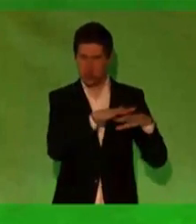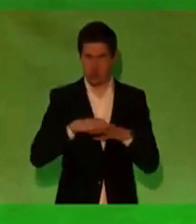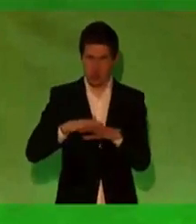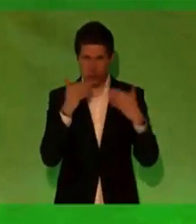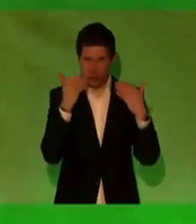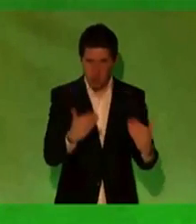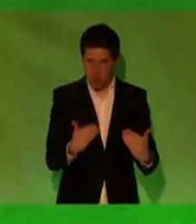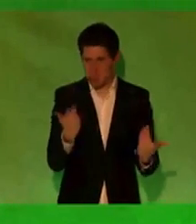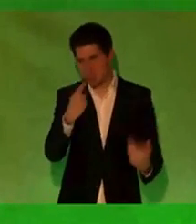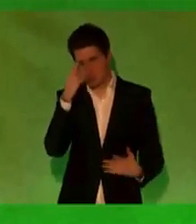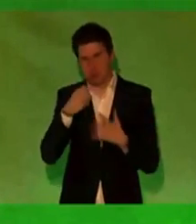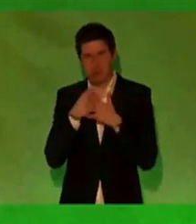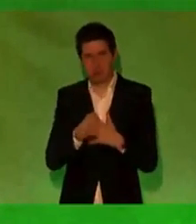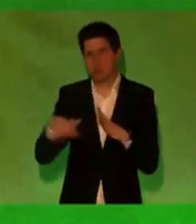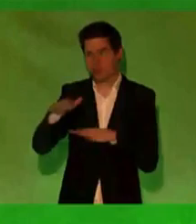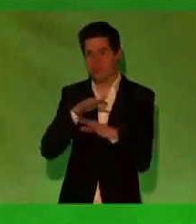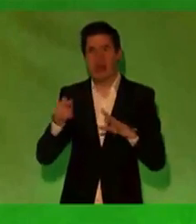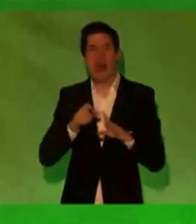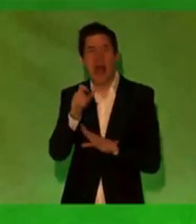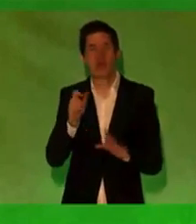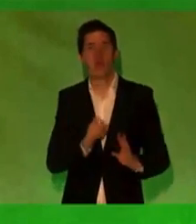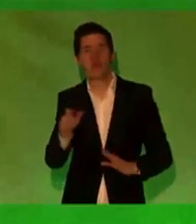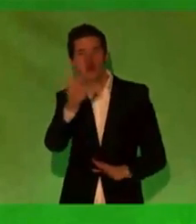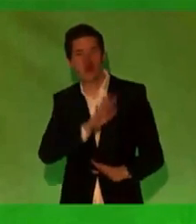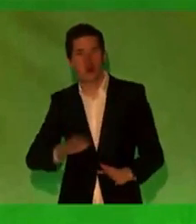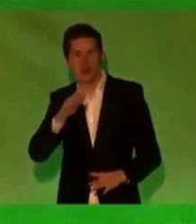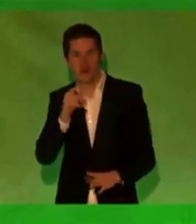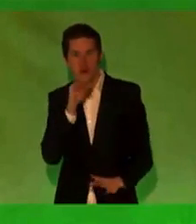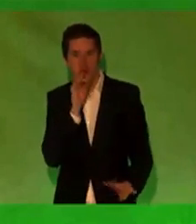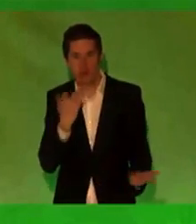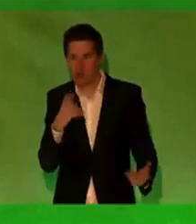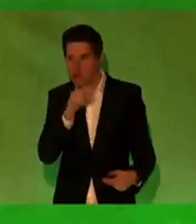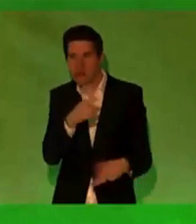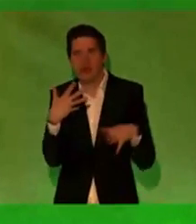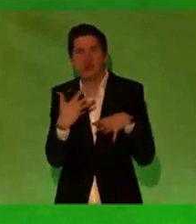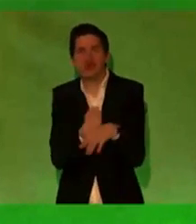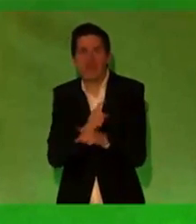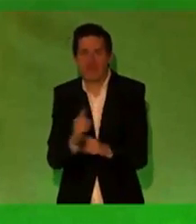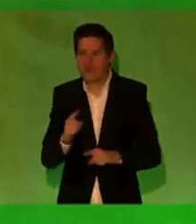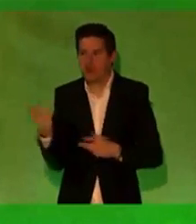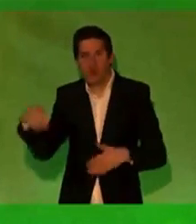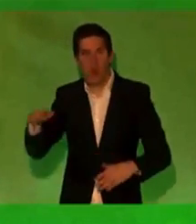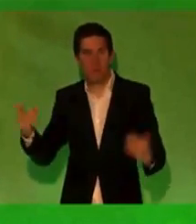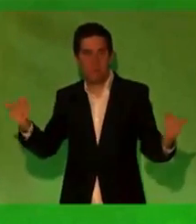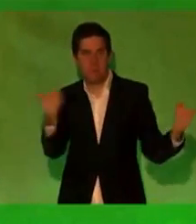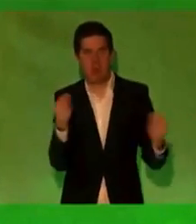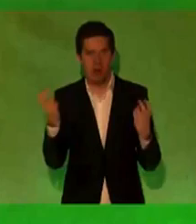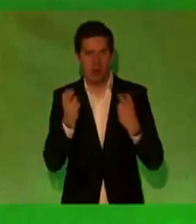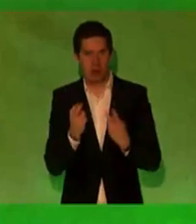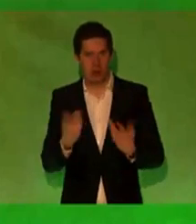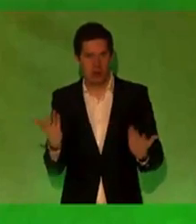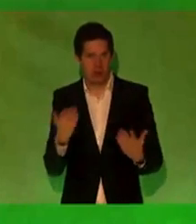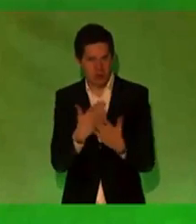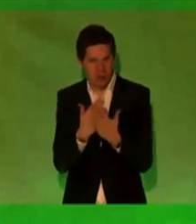unseren verdichteten Räumen entlang von Rhein und Ruhr, diese Mehrverkehre überhaupt gar nicht aufnehmen können. Deshalb auch hier